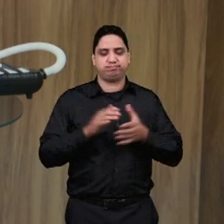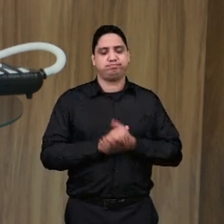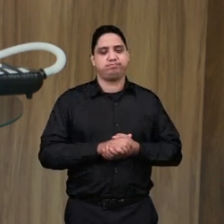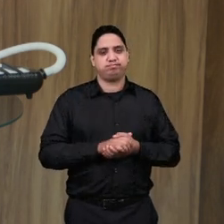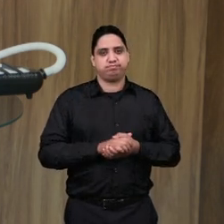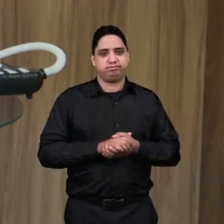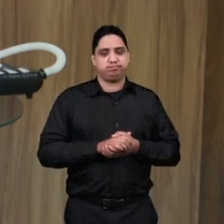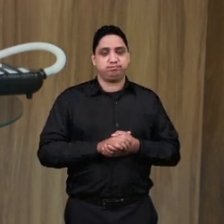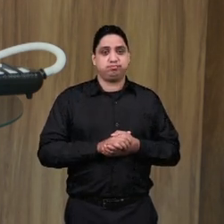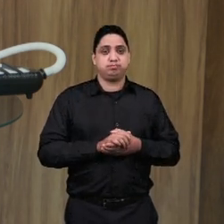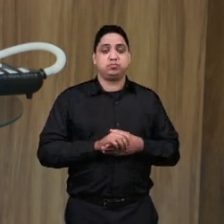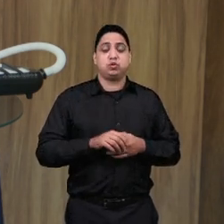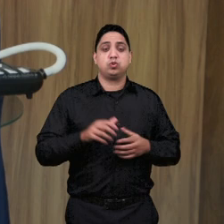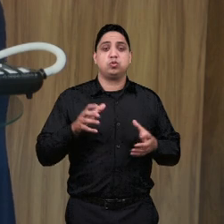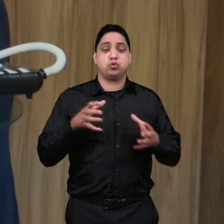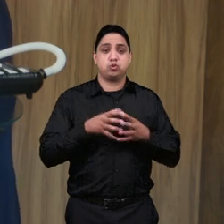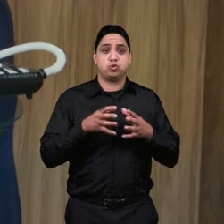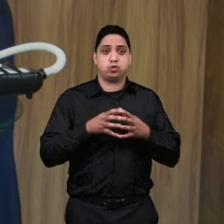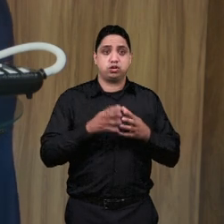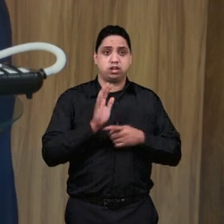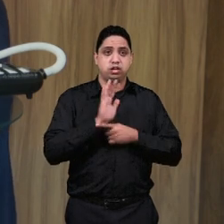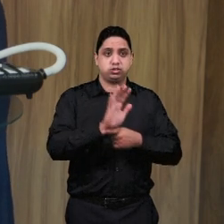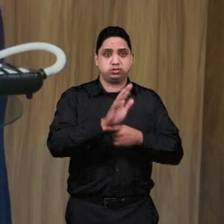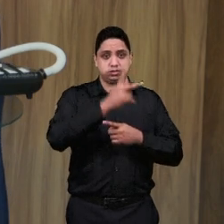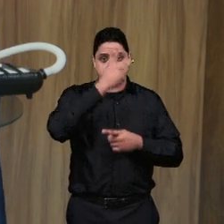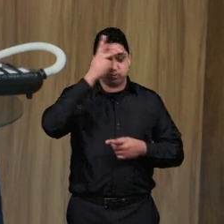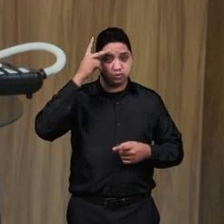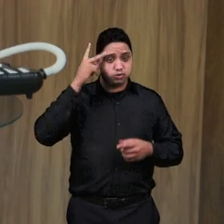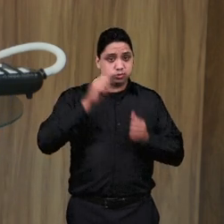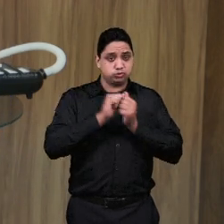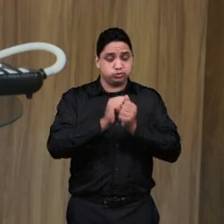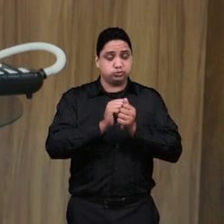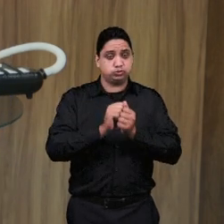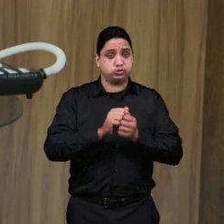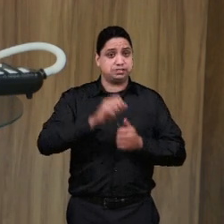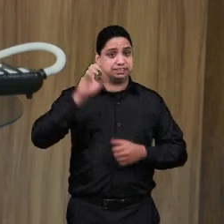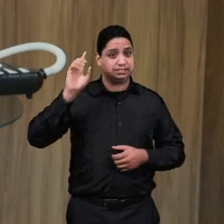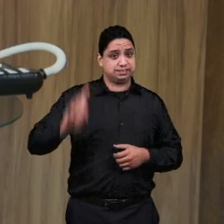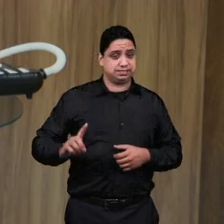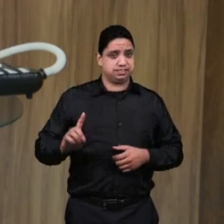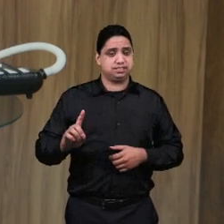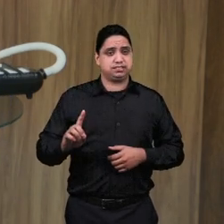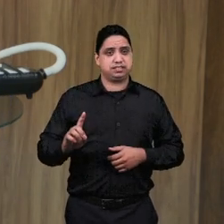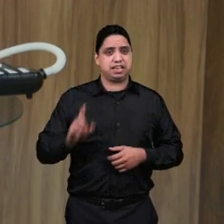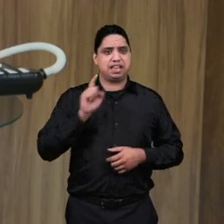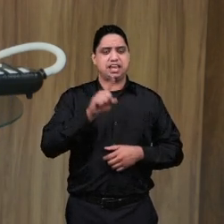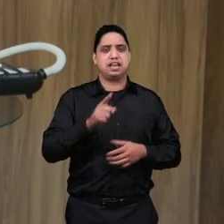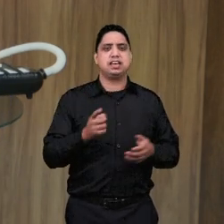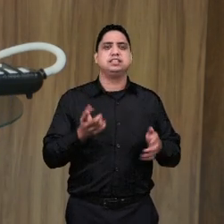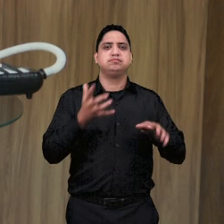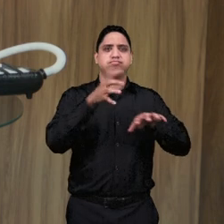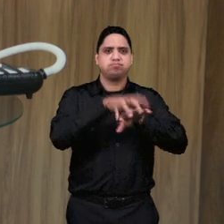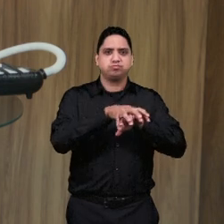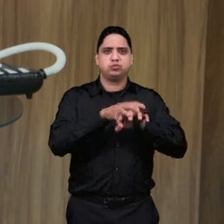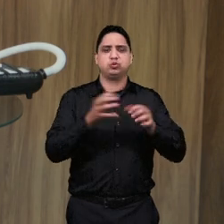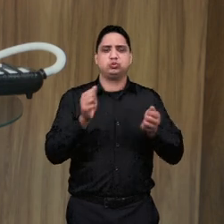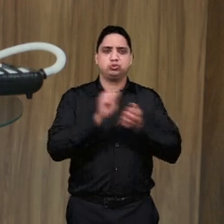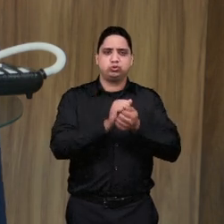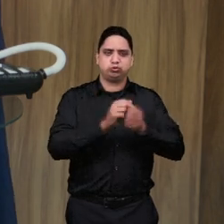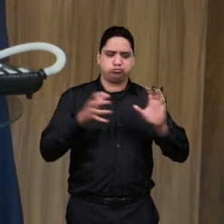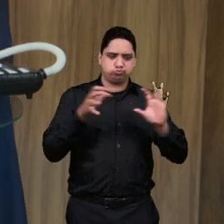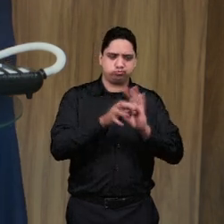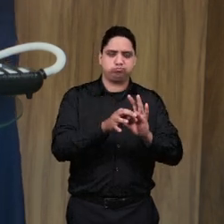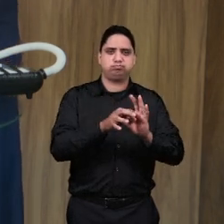assiste les personnes avec déficience. Ils sont intégrés et participent avec toute joie. Grands sont